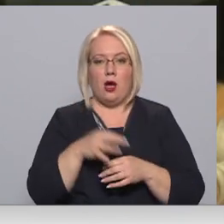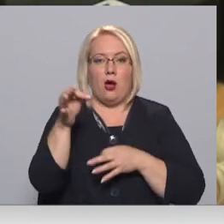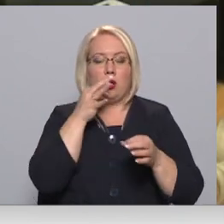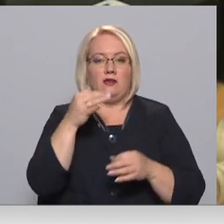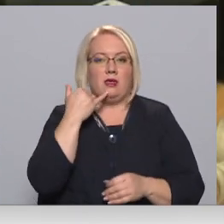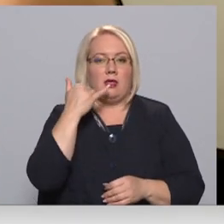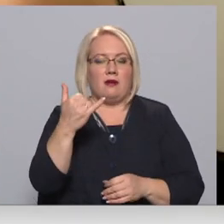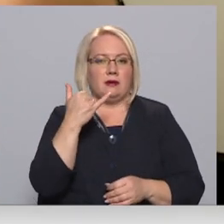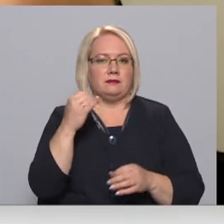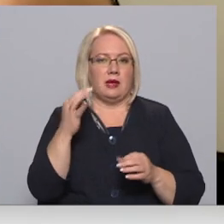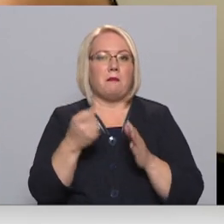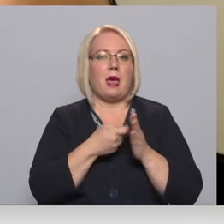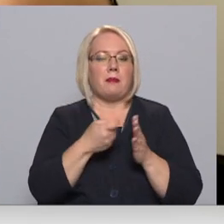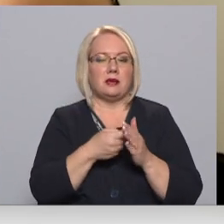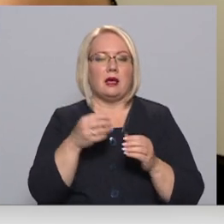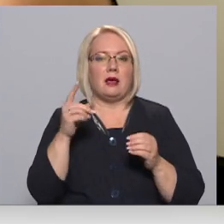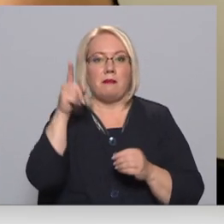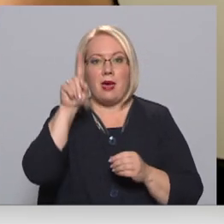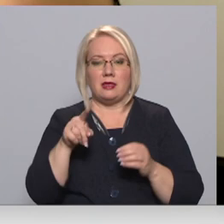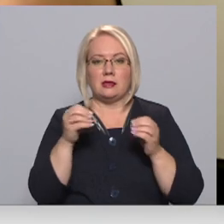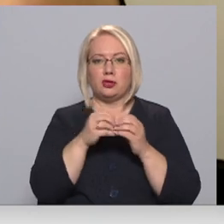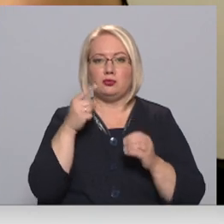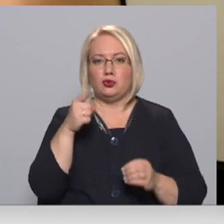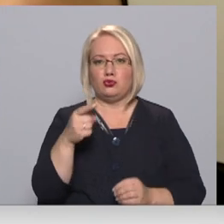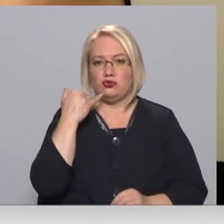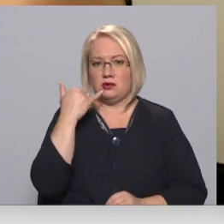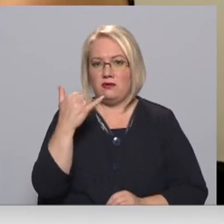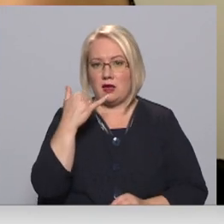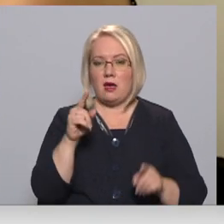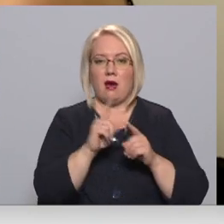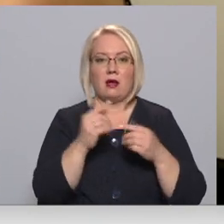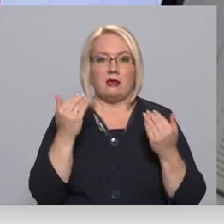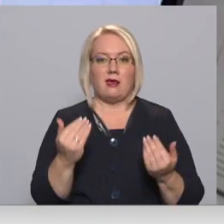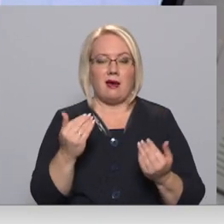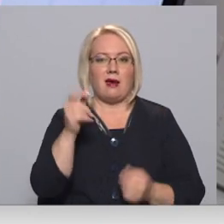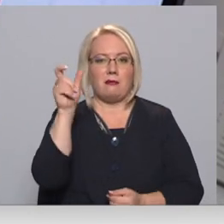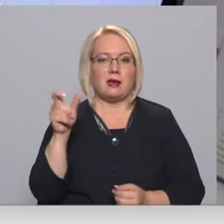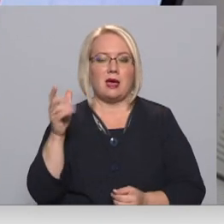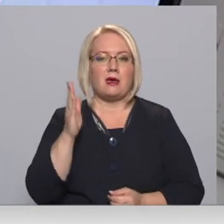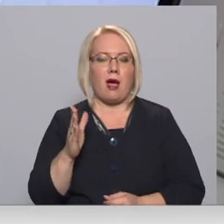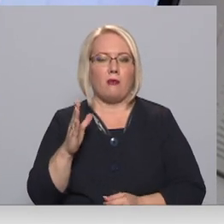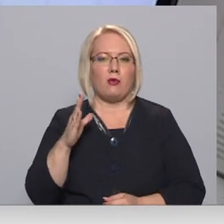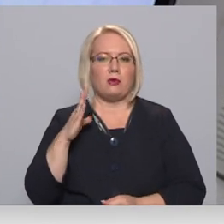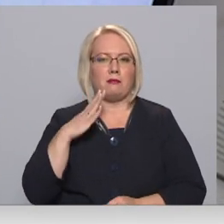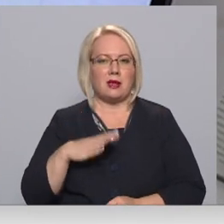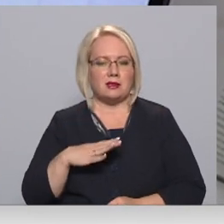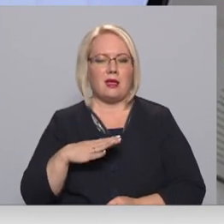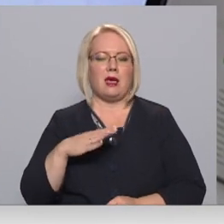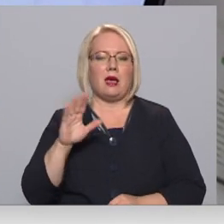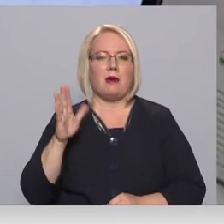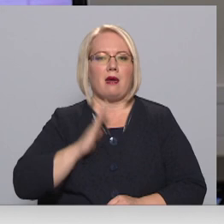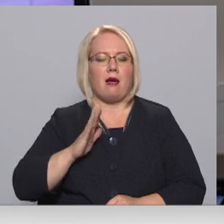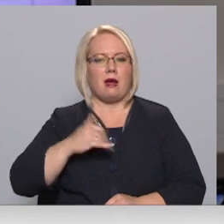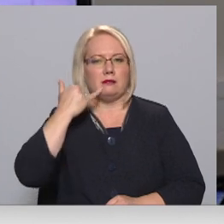pieprasīts. Ik mēnesis tas saņem ap 10 000 zvanu. Īpaši tagad arī pacientiem ir jābūt iecietīgiem, jāuzgaida pie tālruņa